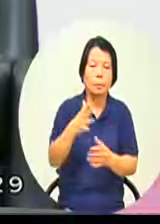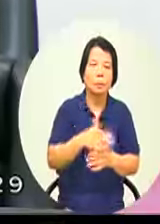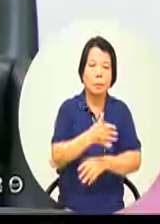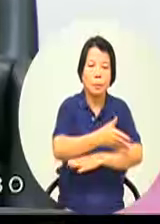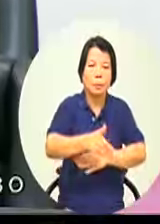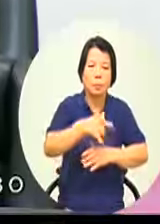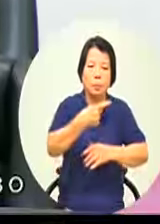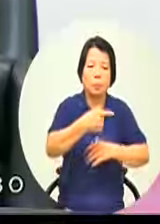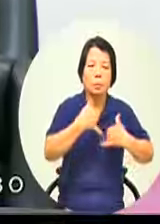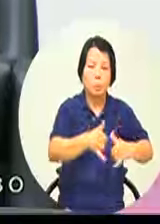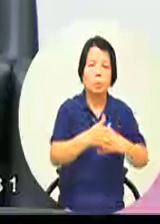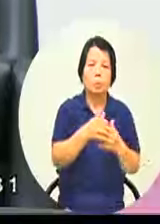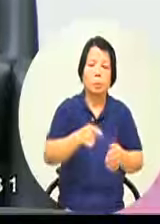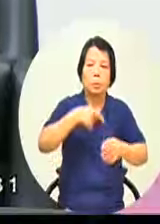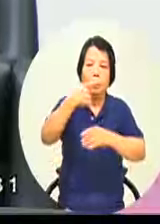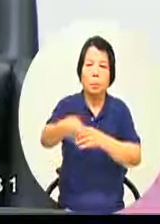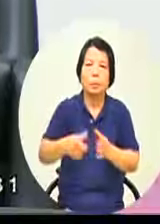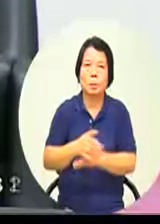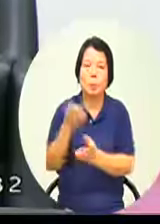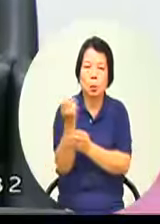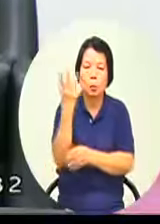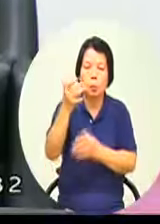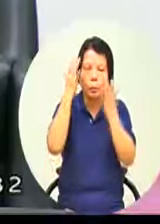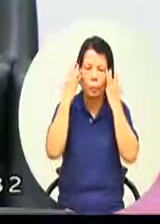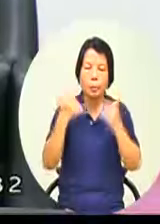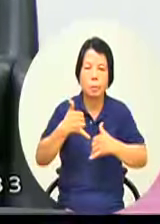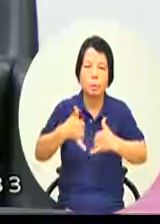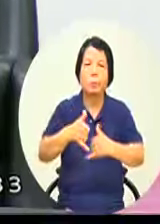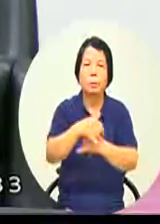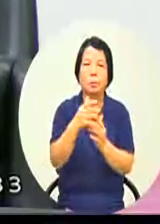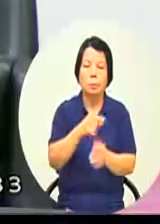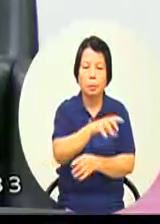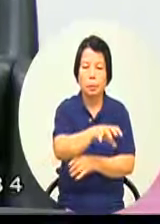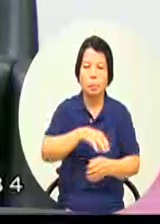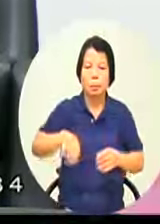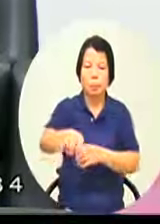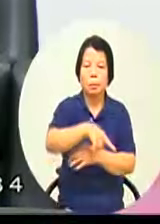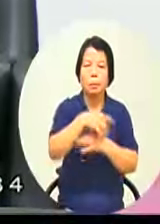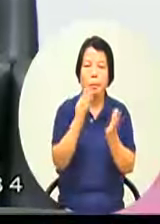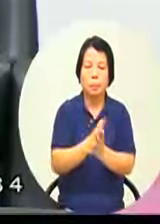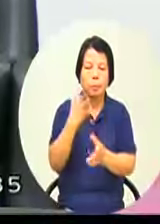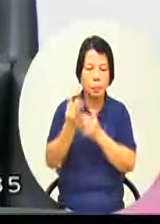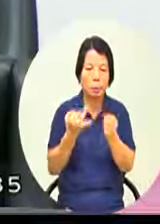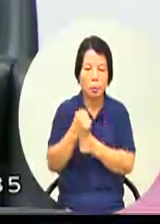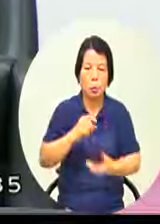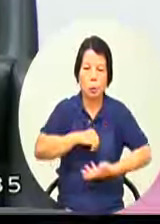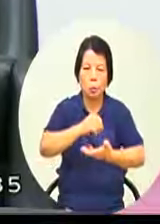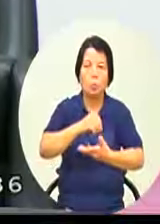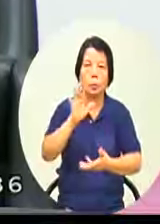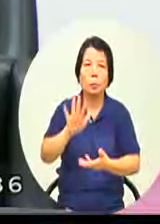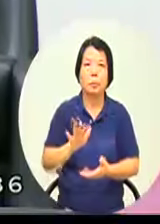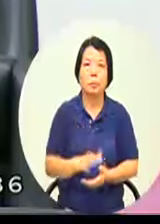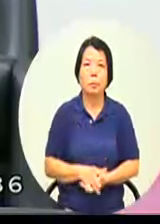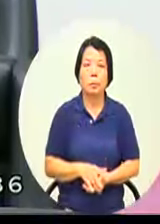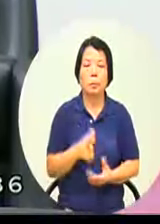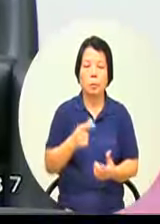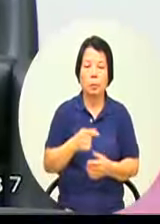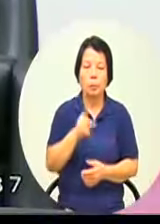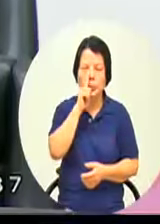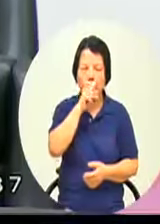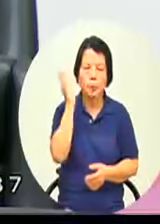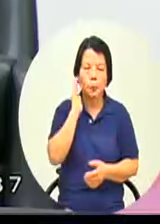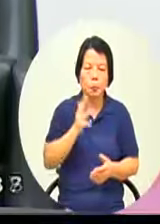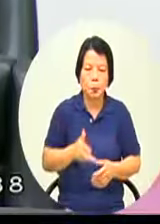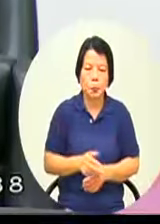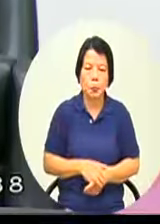往华夏路的这一段，新庄一路，它几年来我一直在这边建立，它的这个污水